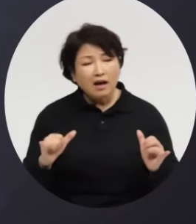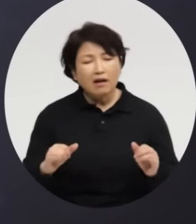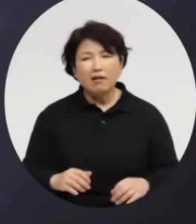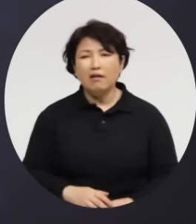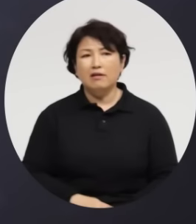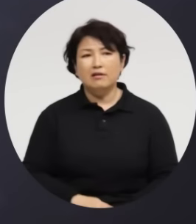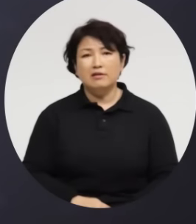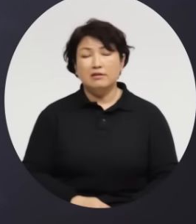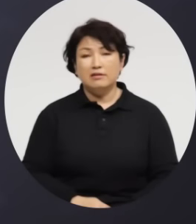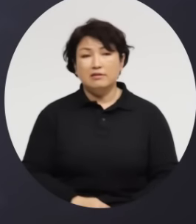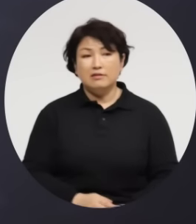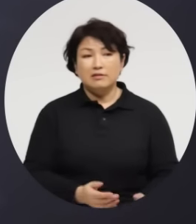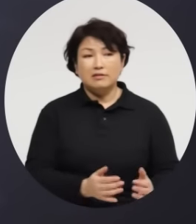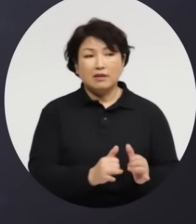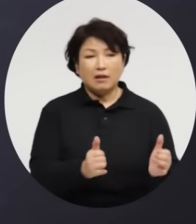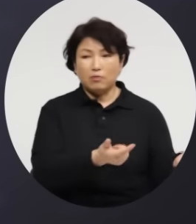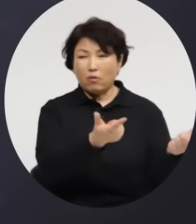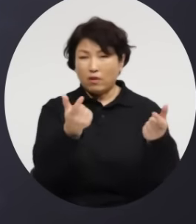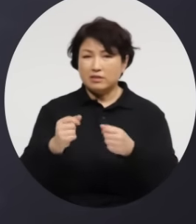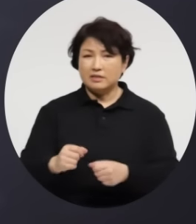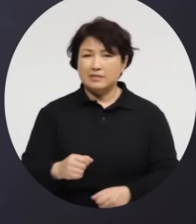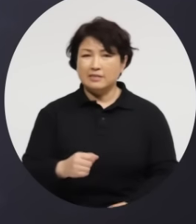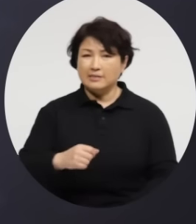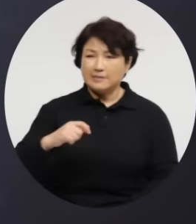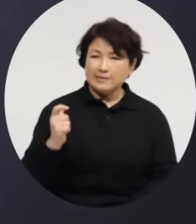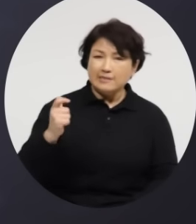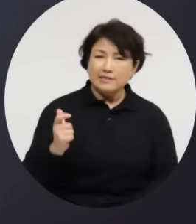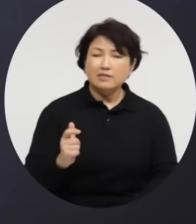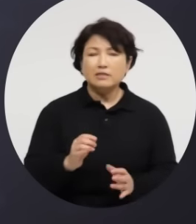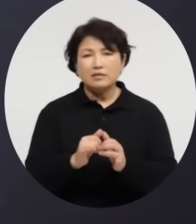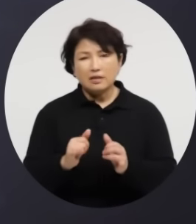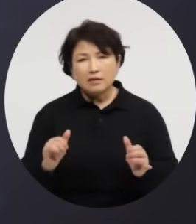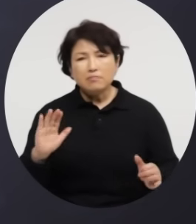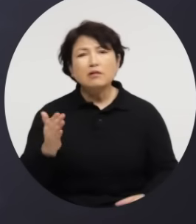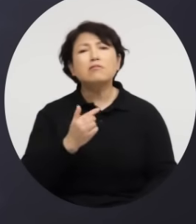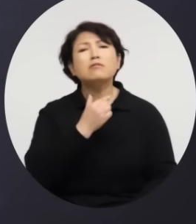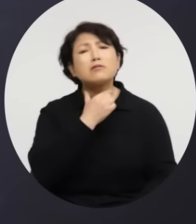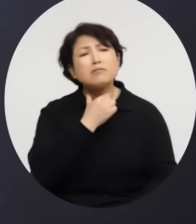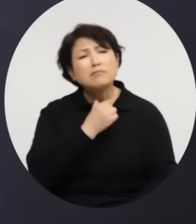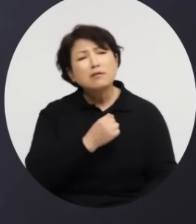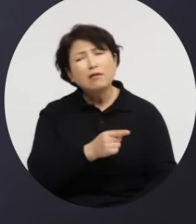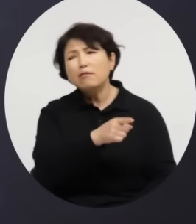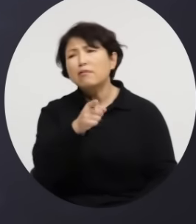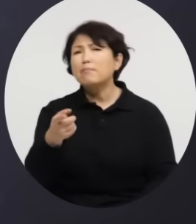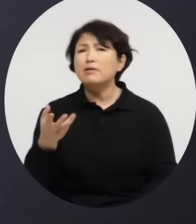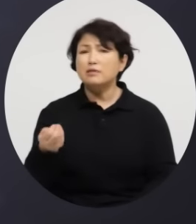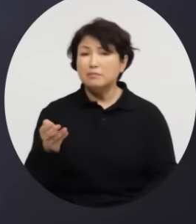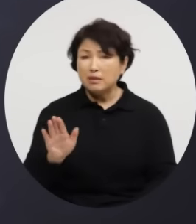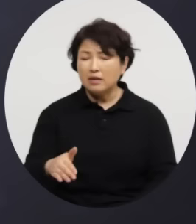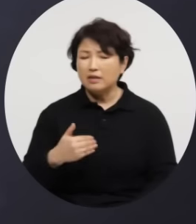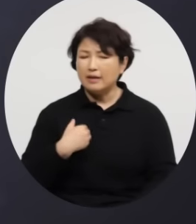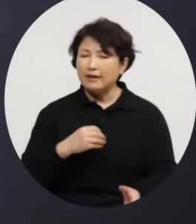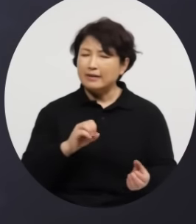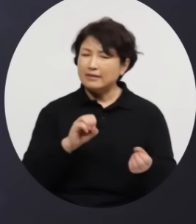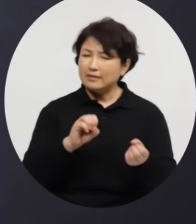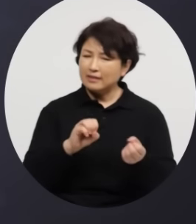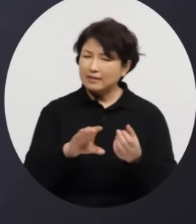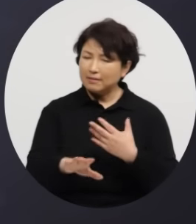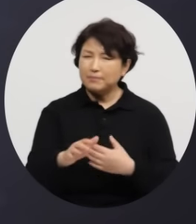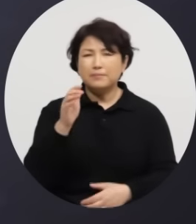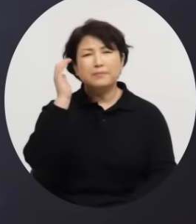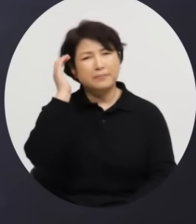세상 사람이 다 강한 사람이 되고 싶어요. 그건 제가 답을 해줄 수 있는 얘기가 아니다.